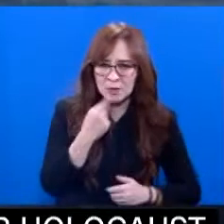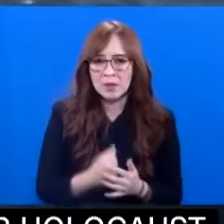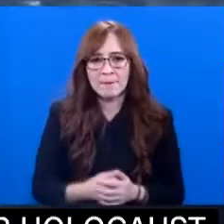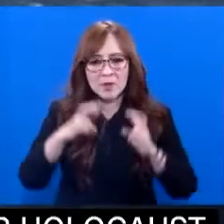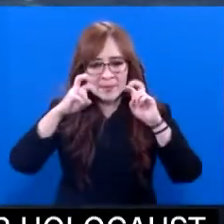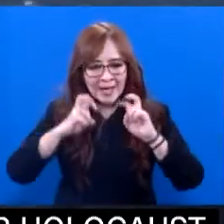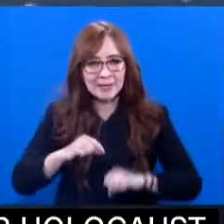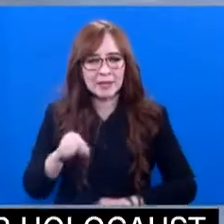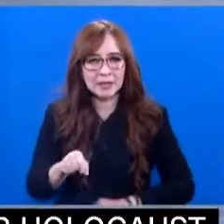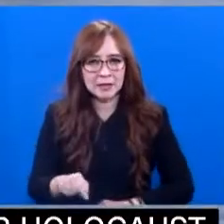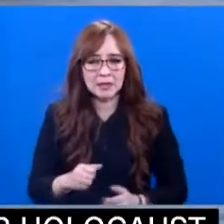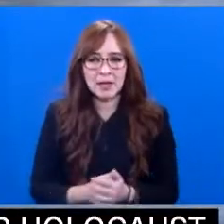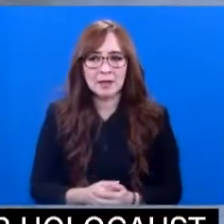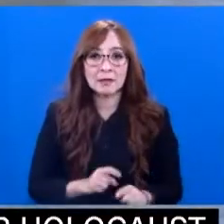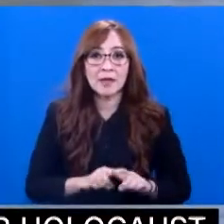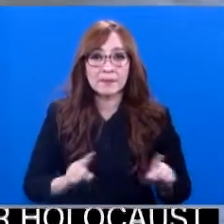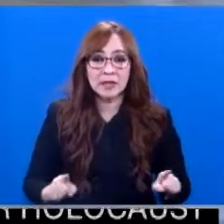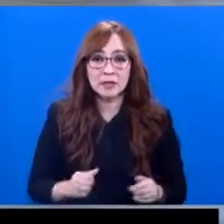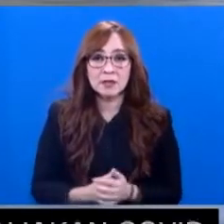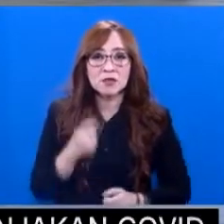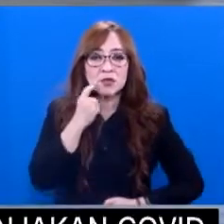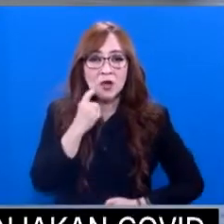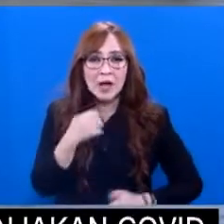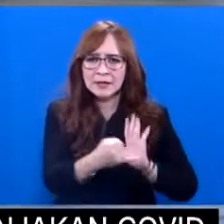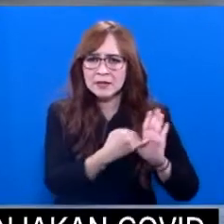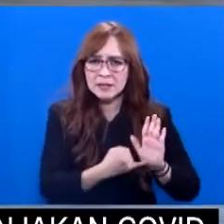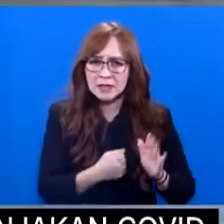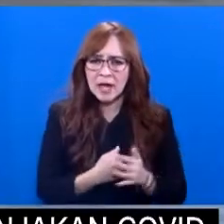tidak memberikan keterangan rinci terkait desain pertahanan ibu kota baru ini.